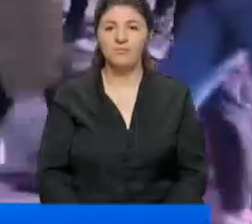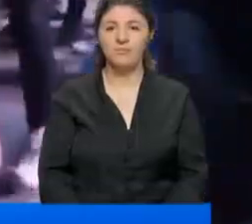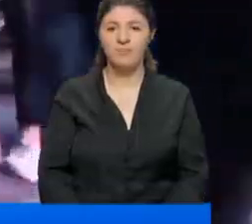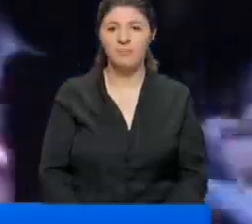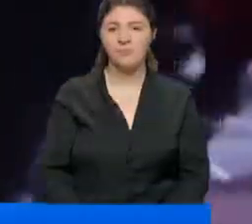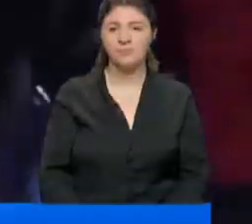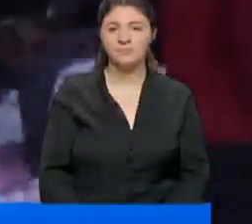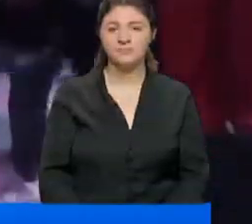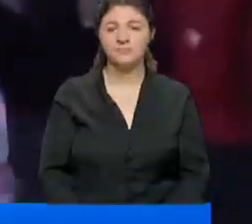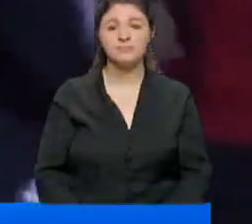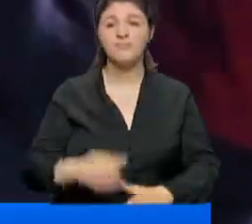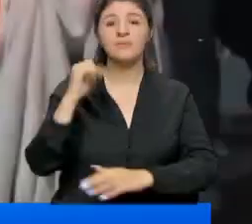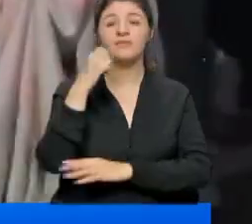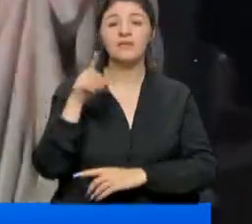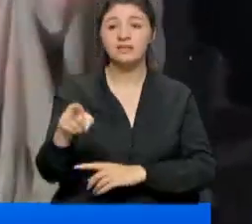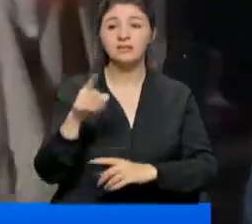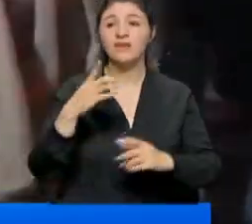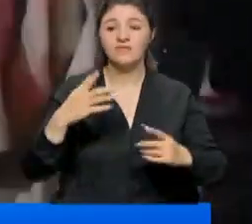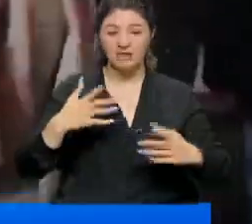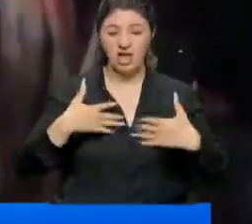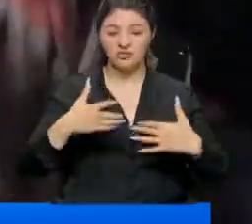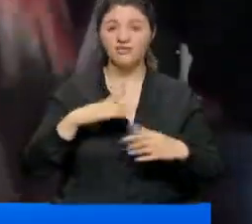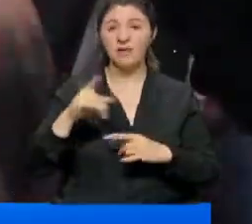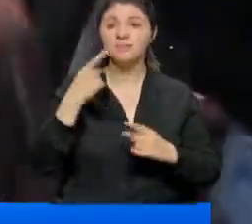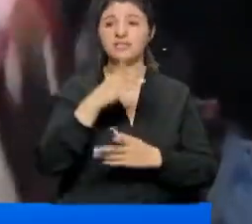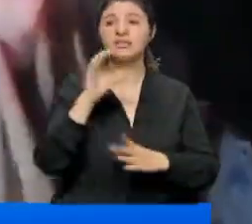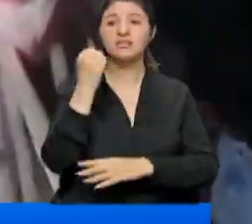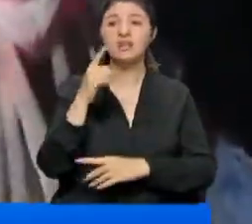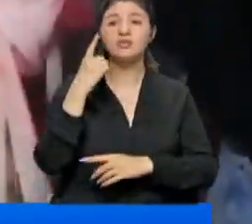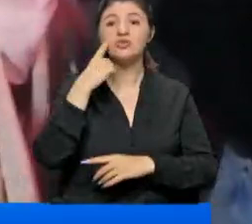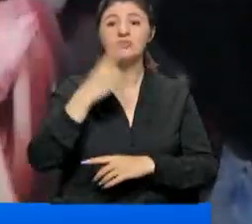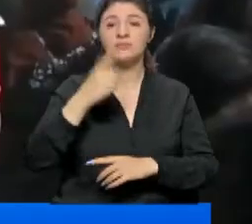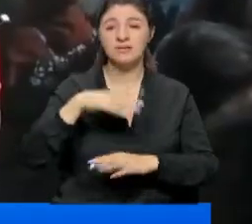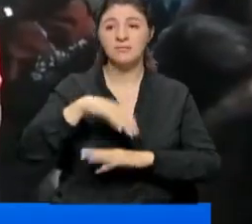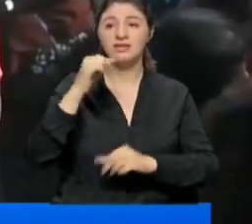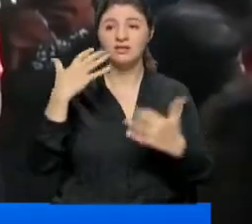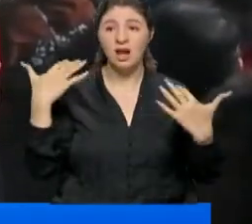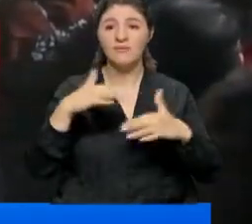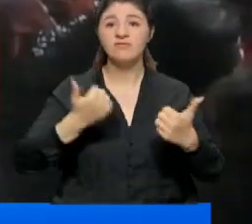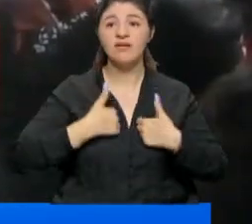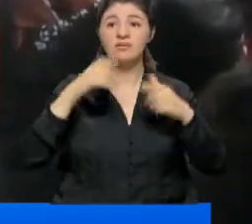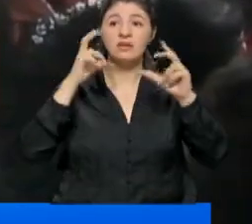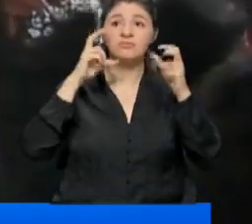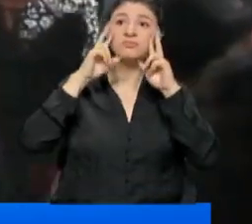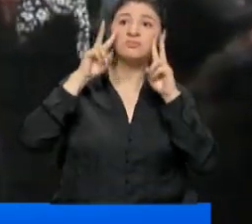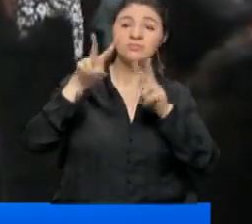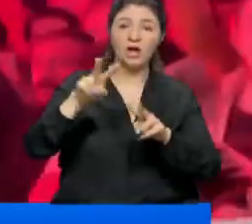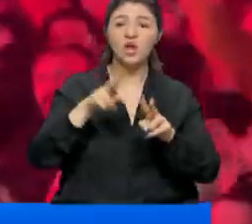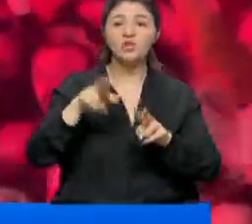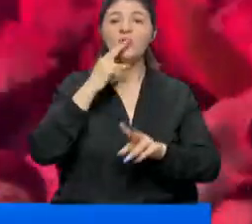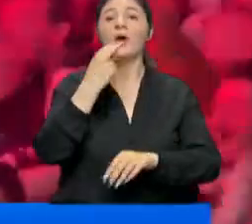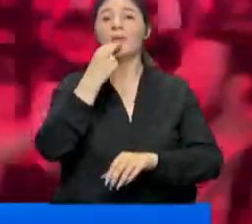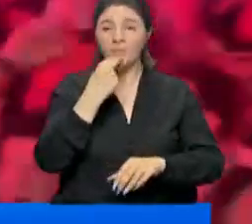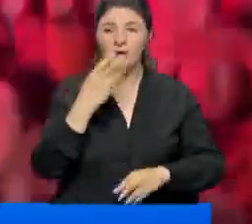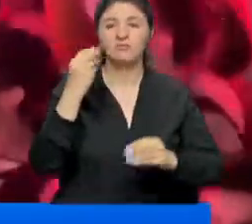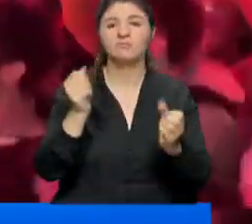bu Sivas'ta ise final heyecanı vardı binlerce Sivas Cumhuriyet Meydanı'nda kurulan dev ekranda takip etti mücadeleyi son